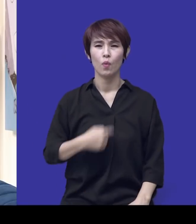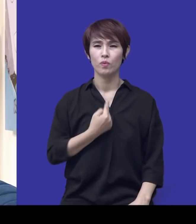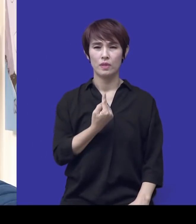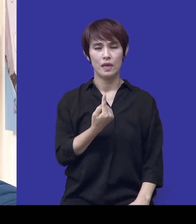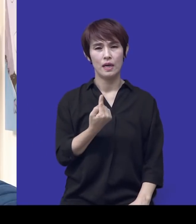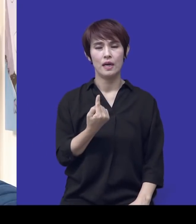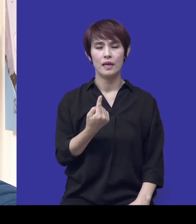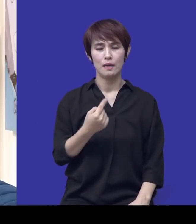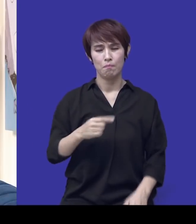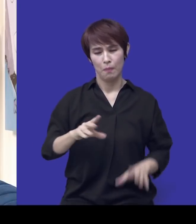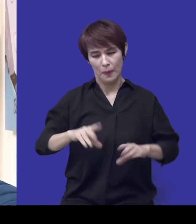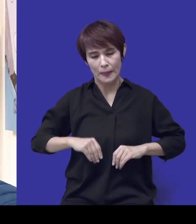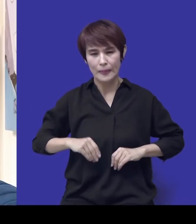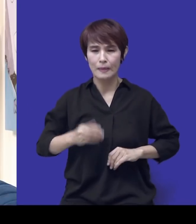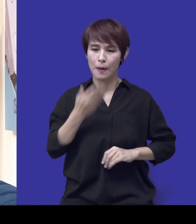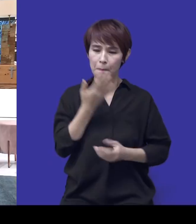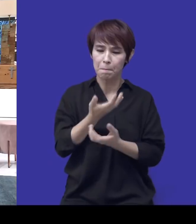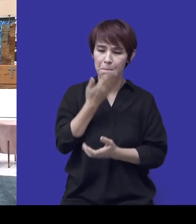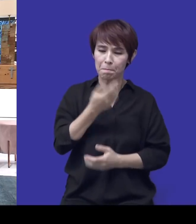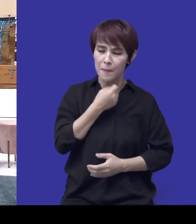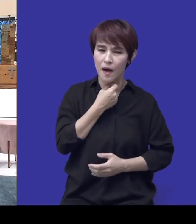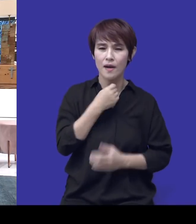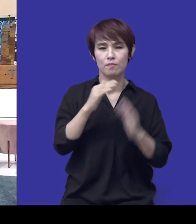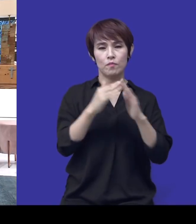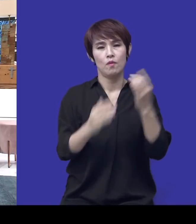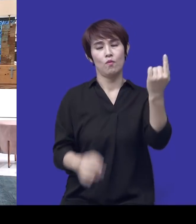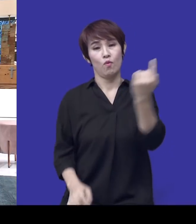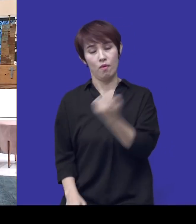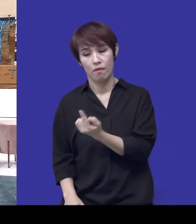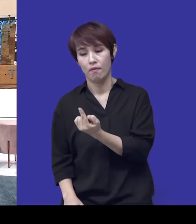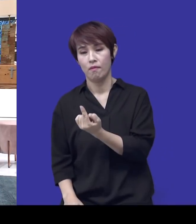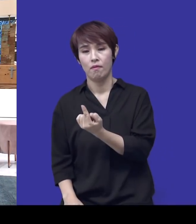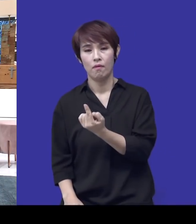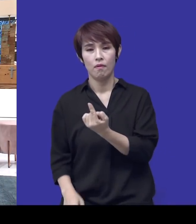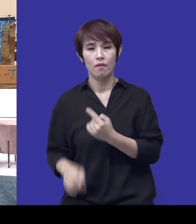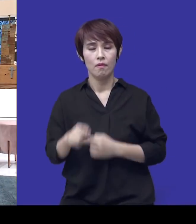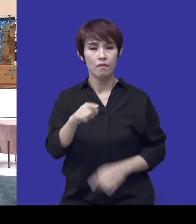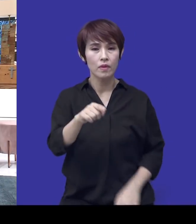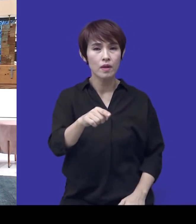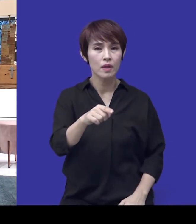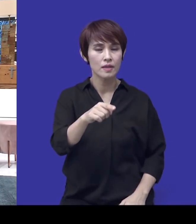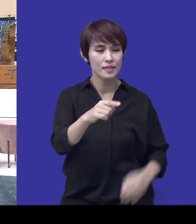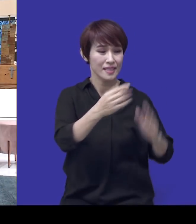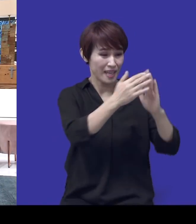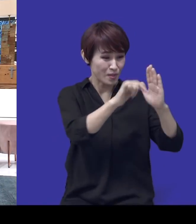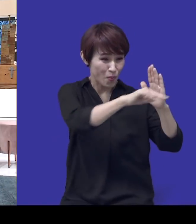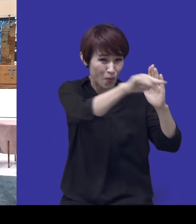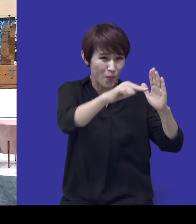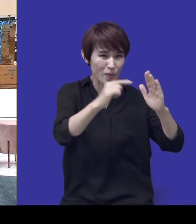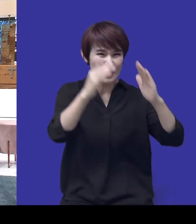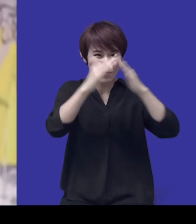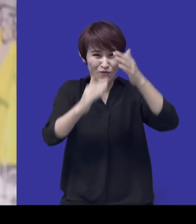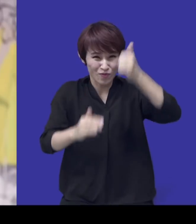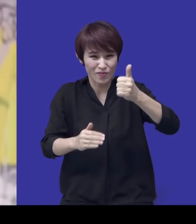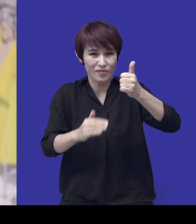해먹으려고 집에 왔는데 네. 이제 올라오는데 부엌에서 이제 그 집안의 가족이 예.